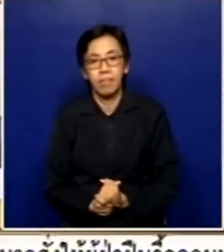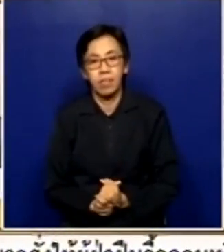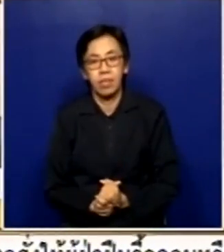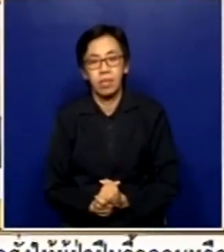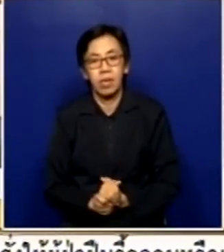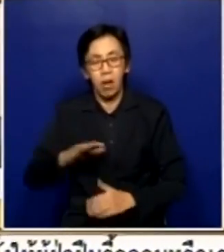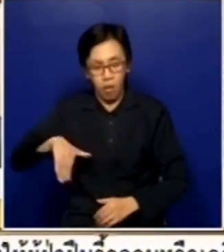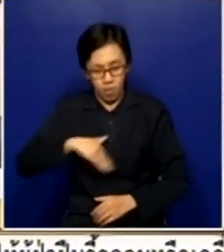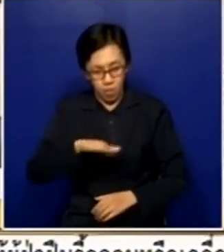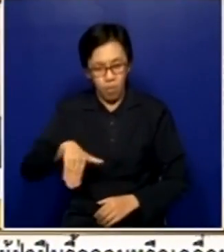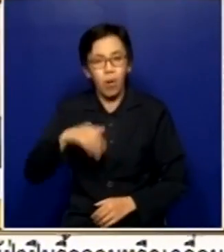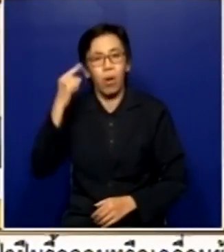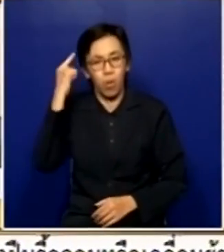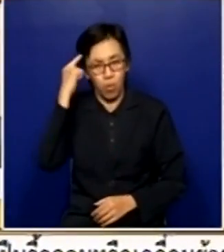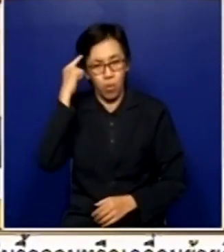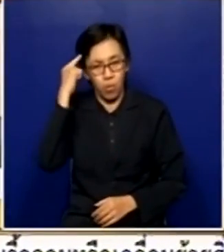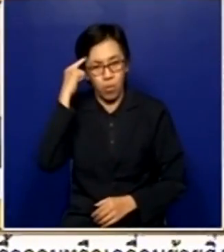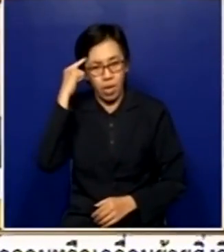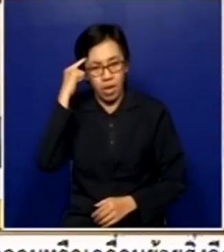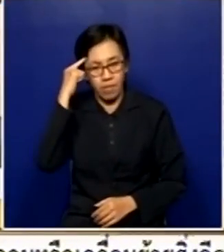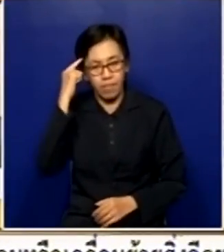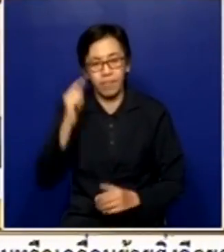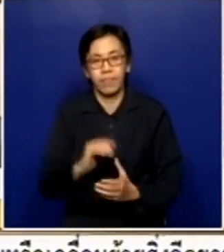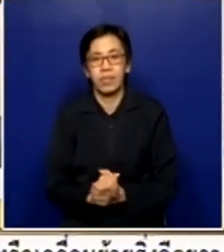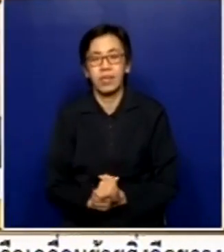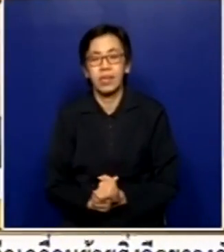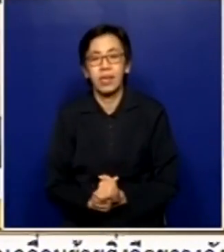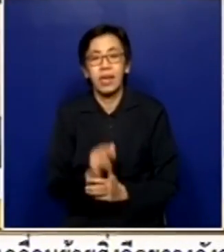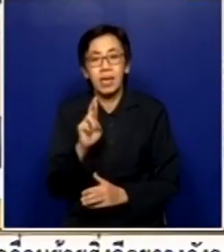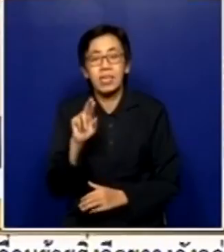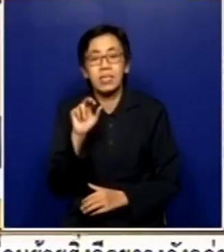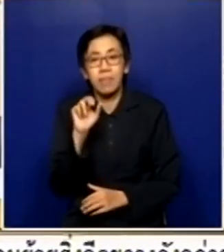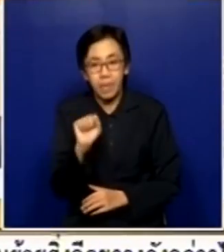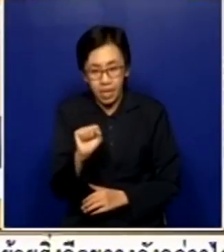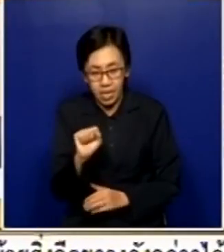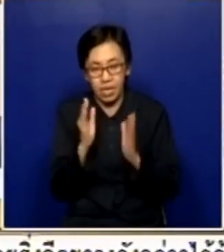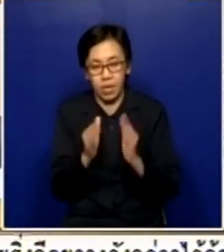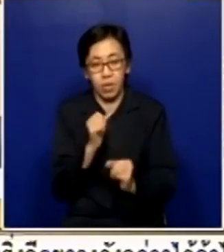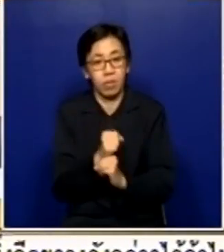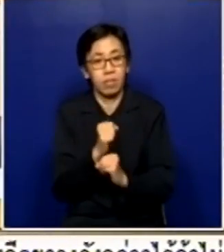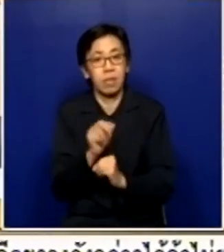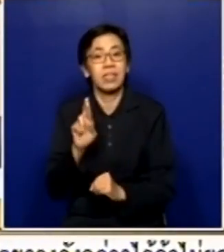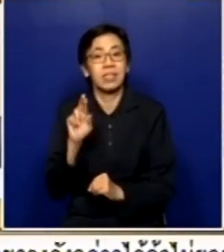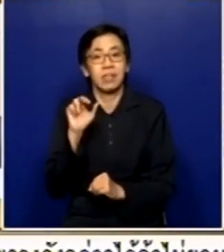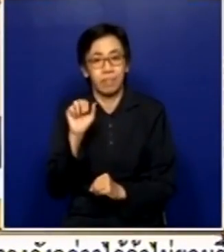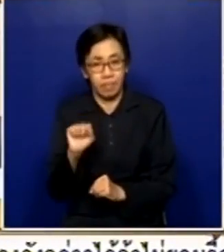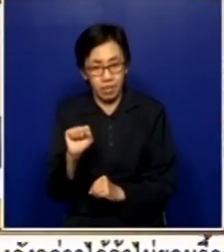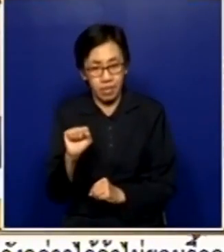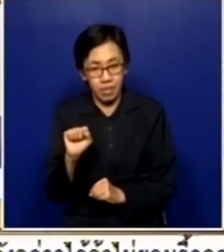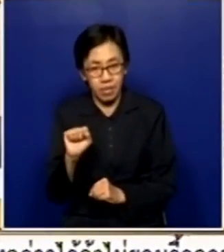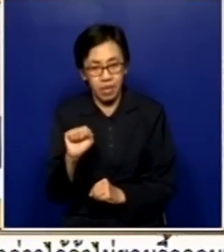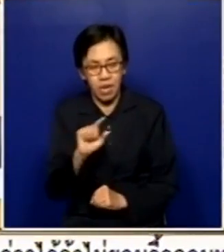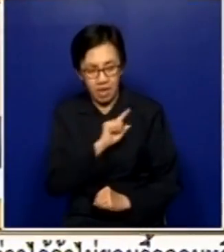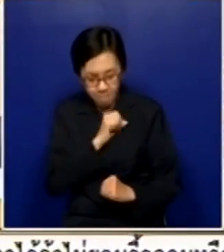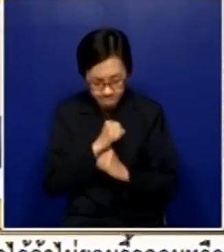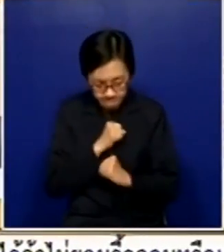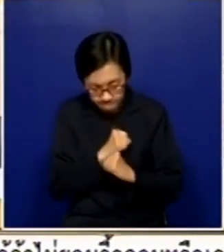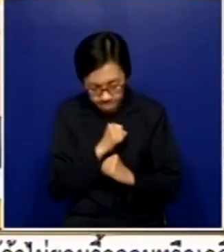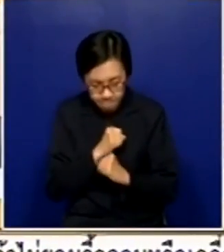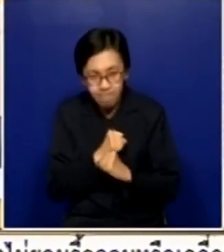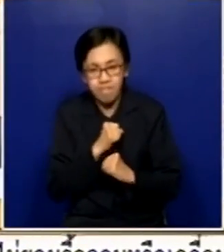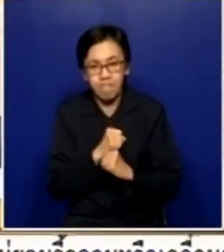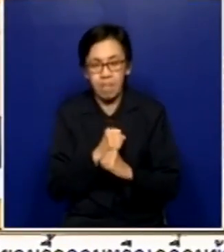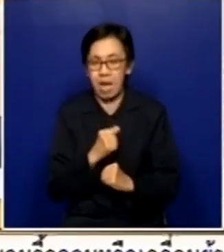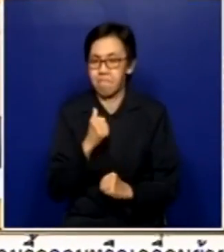ทราบดีว่าขอทานรัฐสภาหรือทางเจ้าหน้าที่ของรัฐสภาเองได้ทำหน้าที่ทำงาน